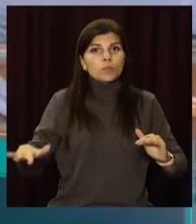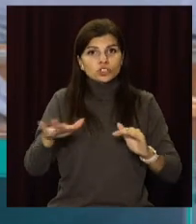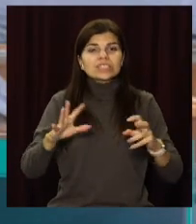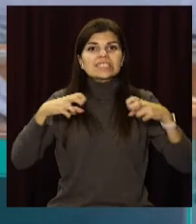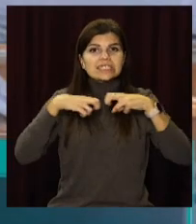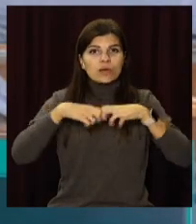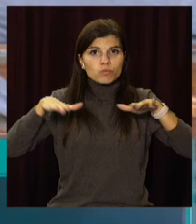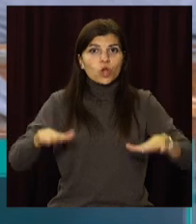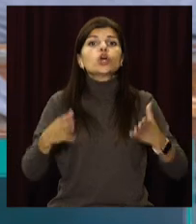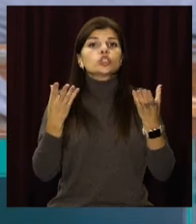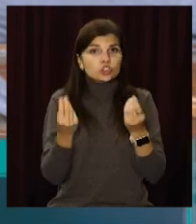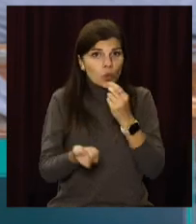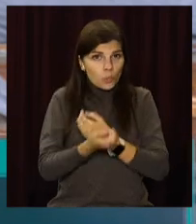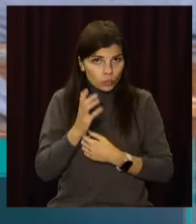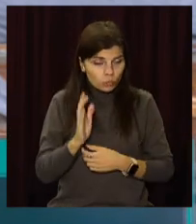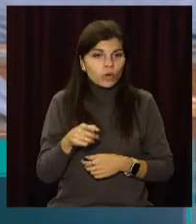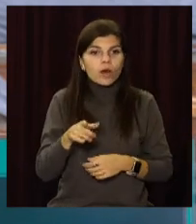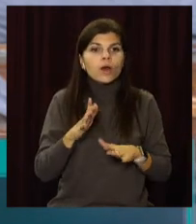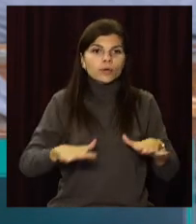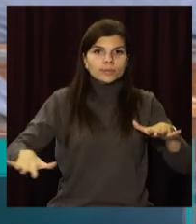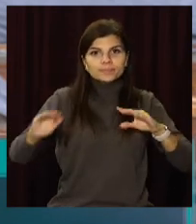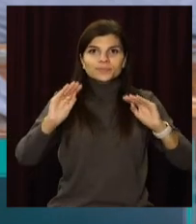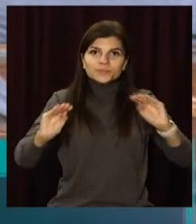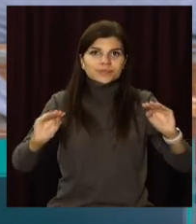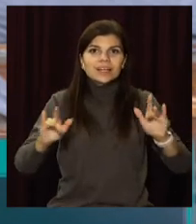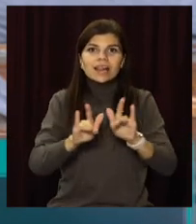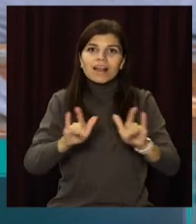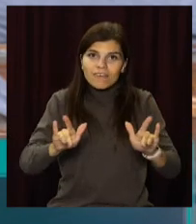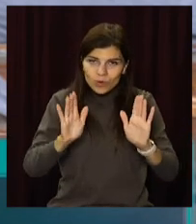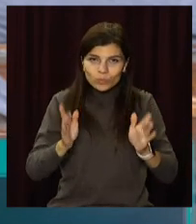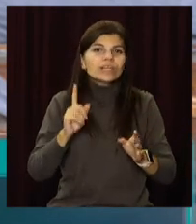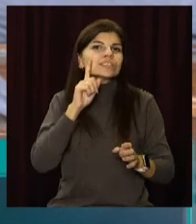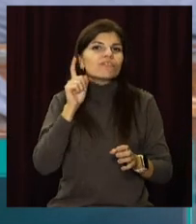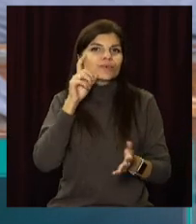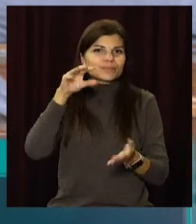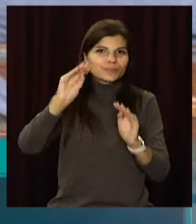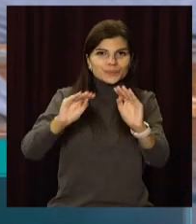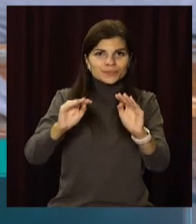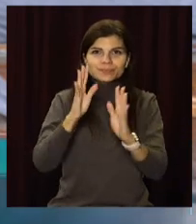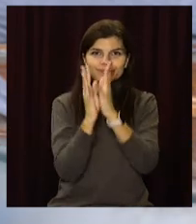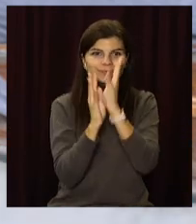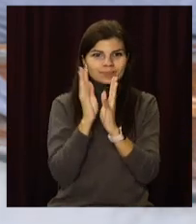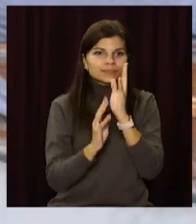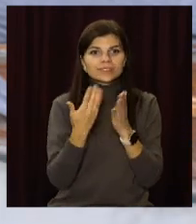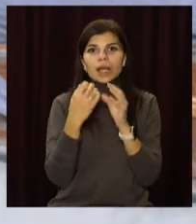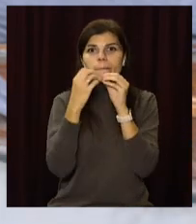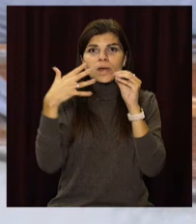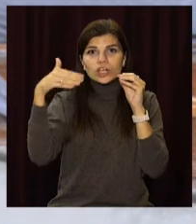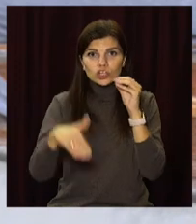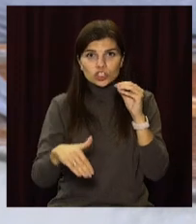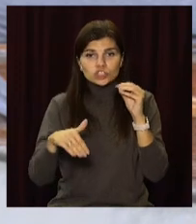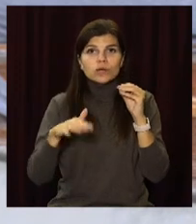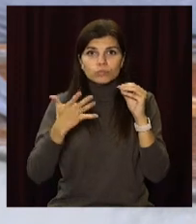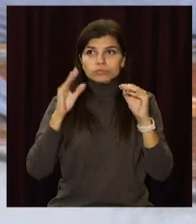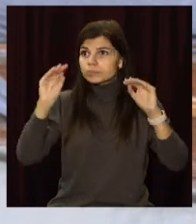резиновим покриттям. Тут будуть елементи благоустройства, лавочки, зелені зони. Зеленої зони тут буде 15 тисяч квадратних